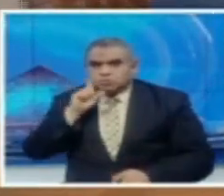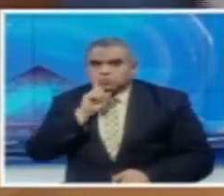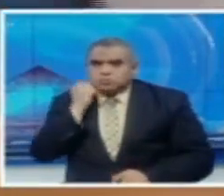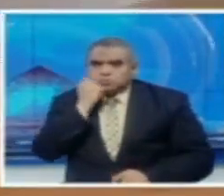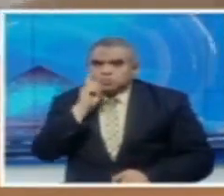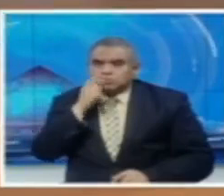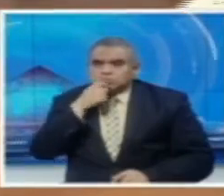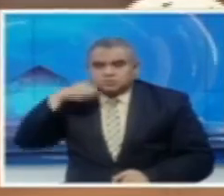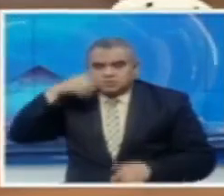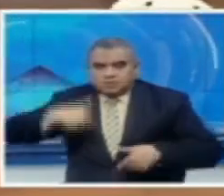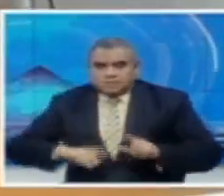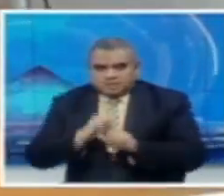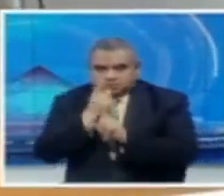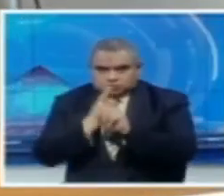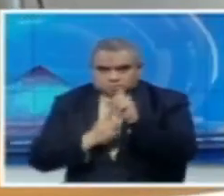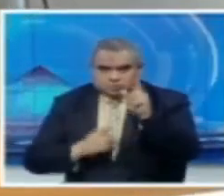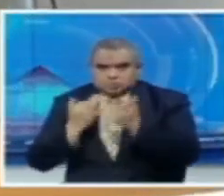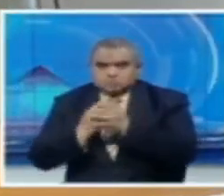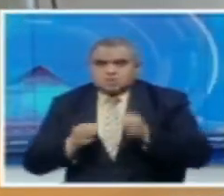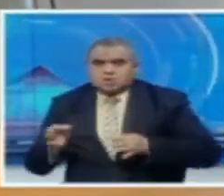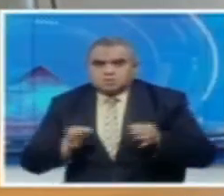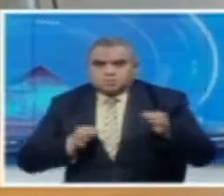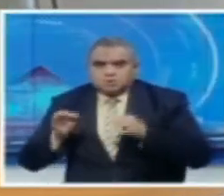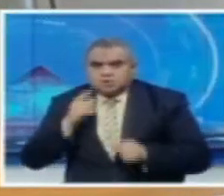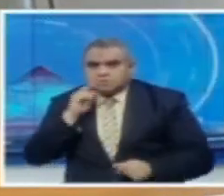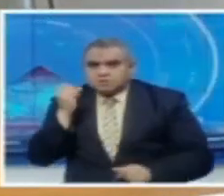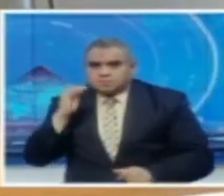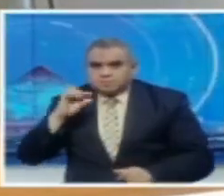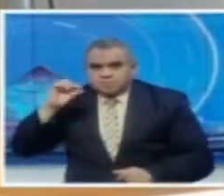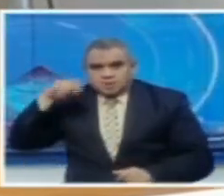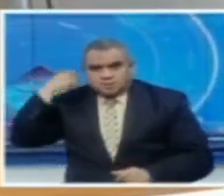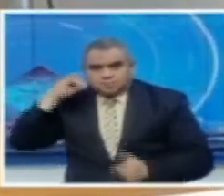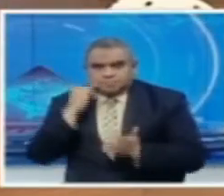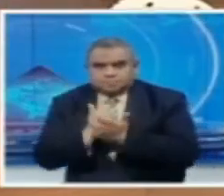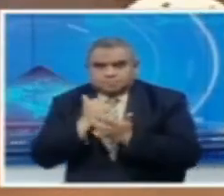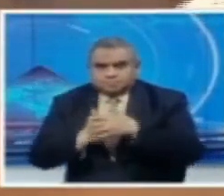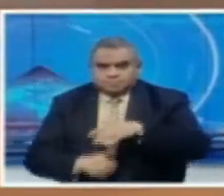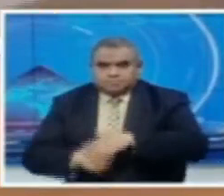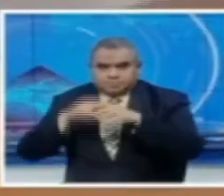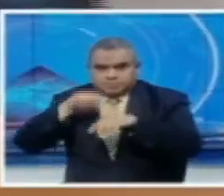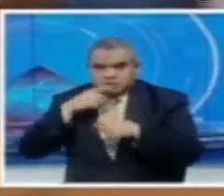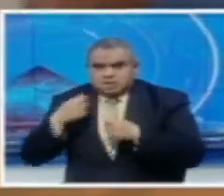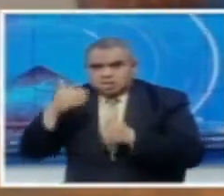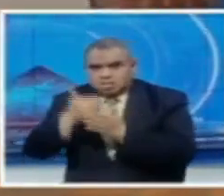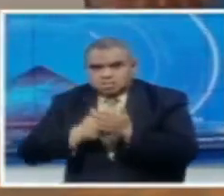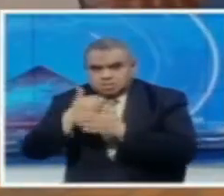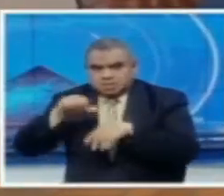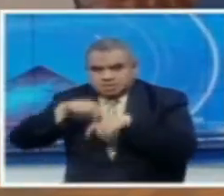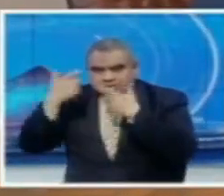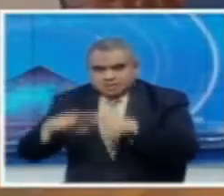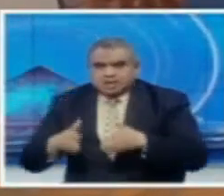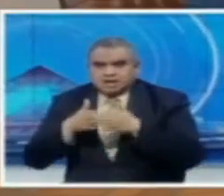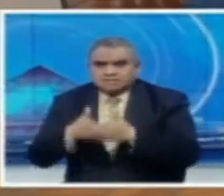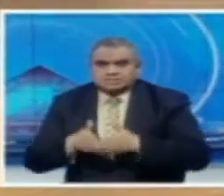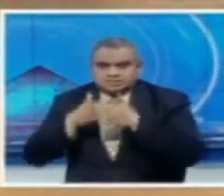رئيس مجلس الوزراء والمهندس محمد يحيى زكي رئيس الهيئة العامة للمنطقة الاقتصادية لقناة السويس.